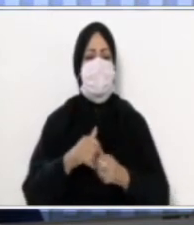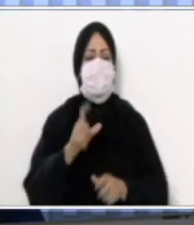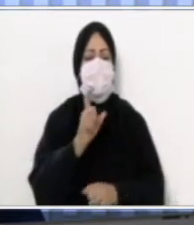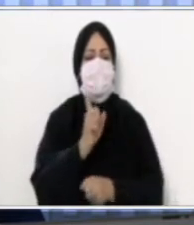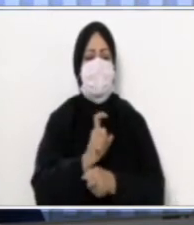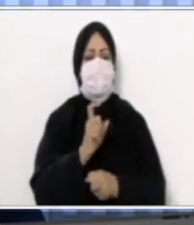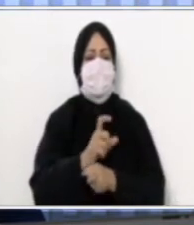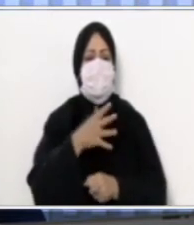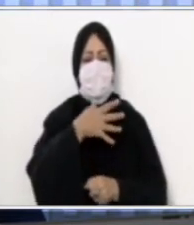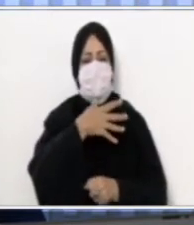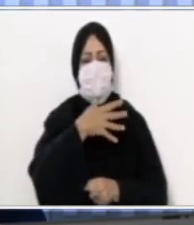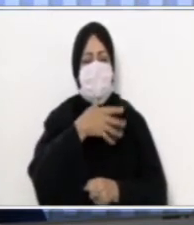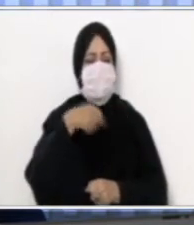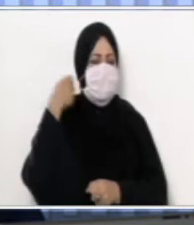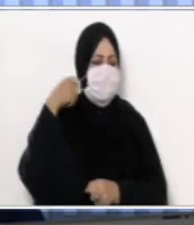وألزمتهم بأمر